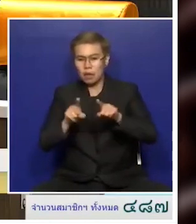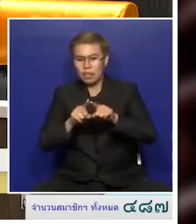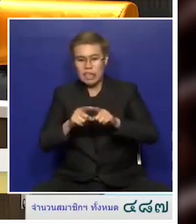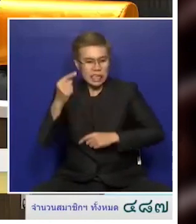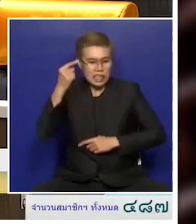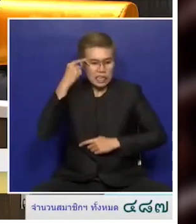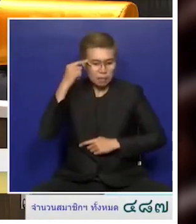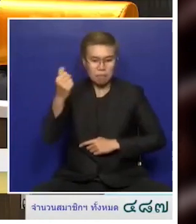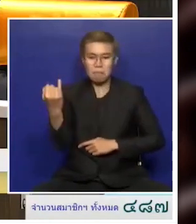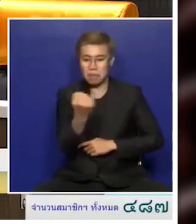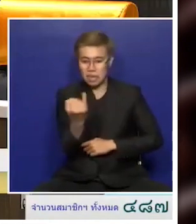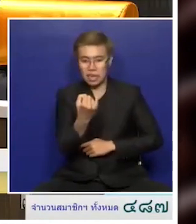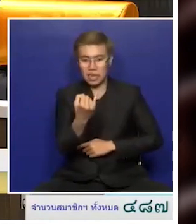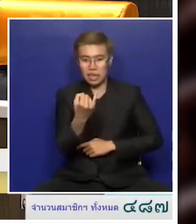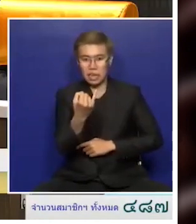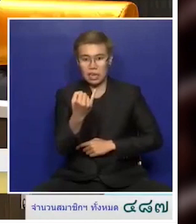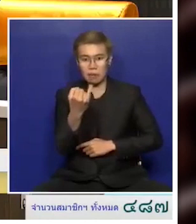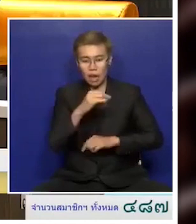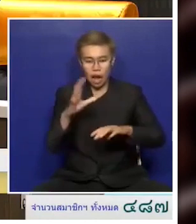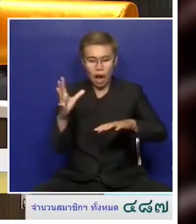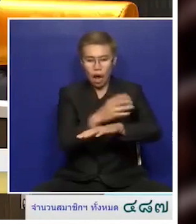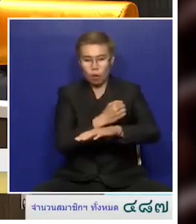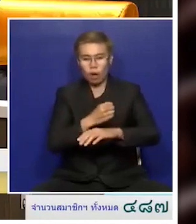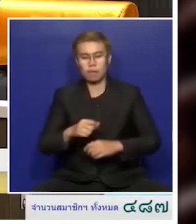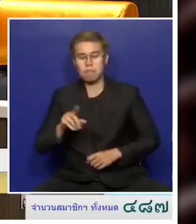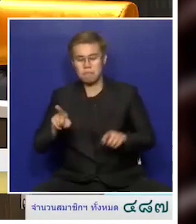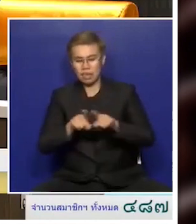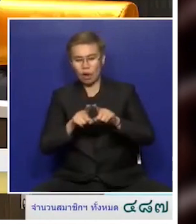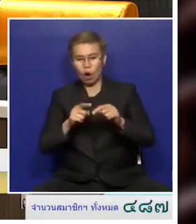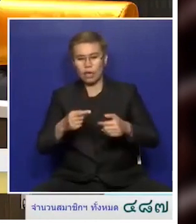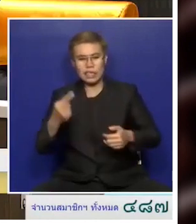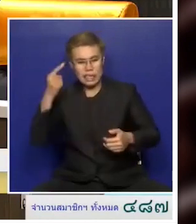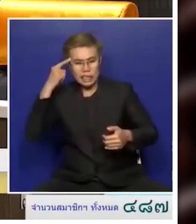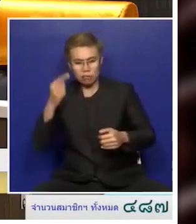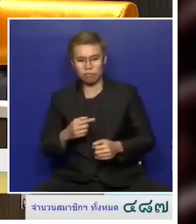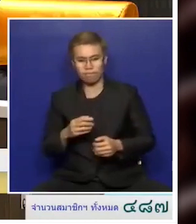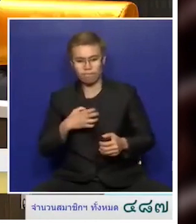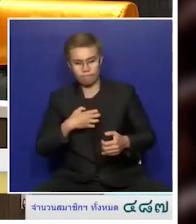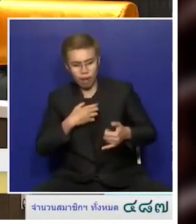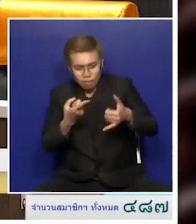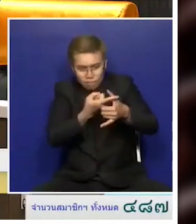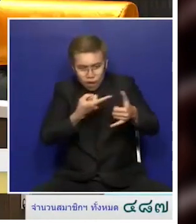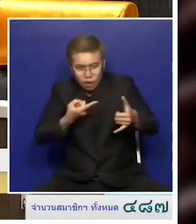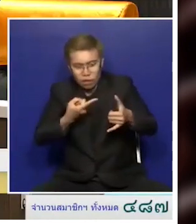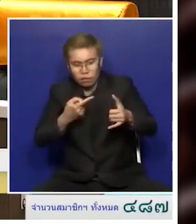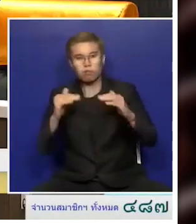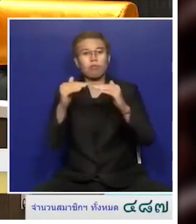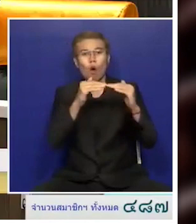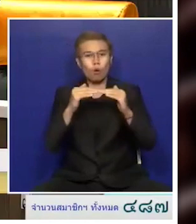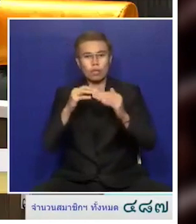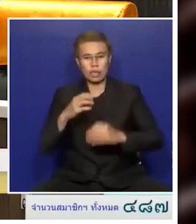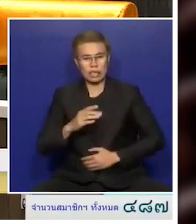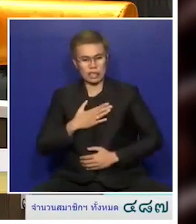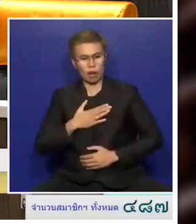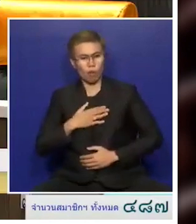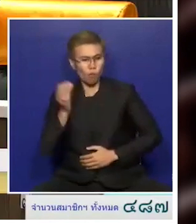าดความรัดกุมเร่งรีบในการออกหมายข้อกล่าวหาขาดน้ำหนักเลื่อนลอยและขาดองค์ประกอบความผิดที่ชัดเจน